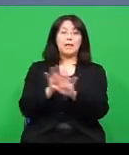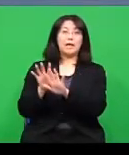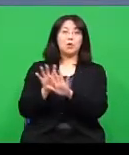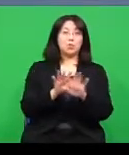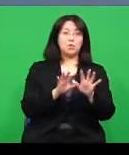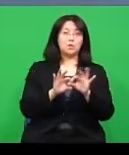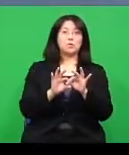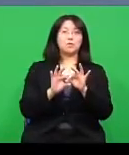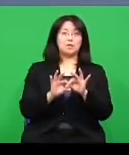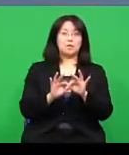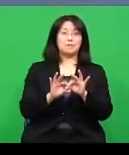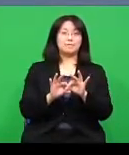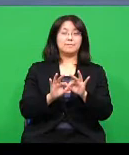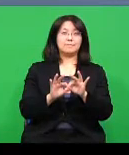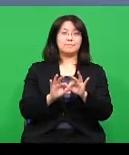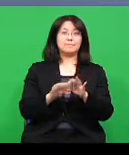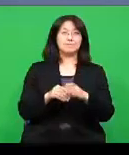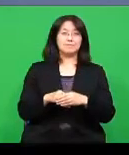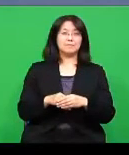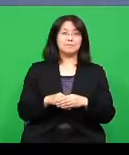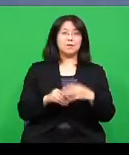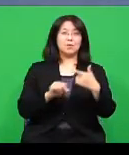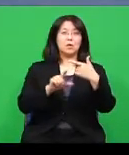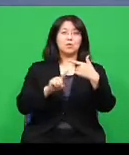凱旋パレードですけれども、